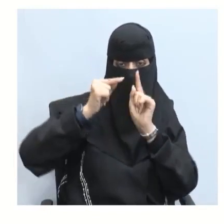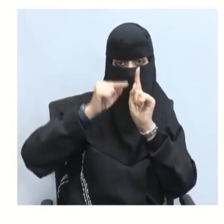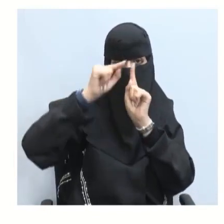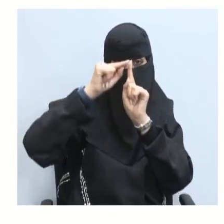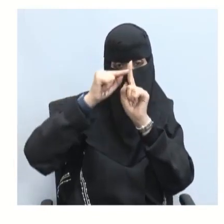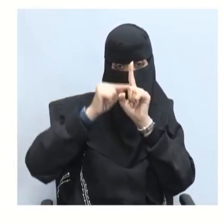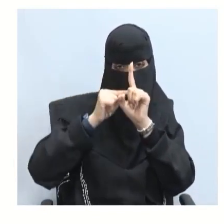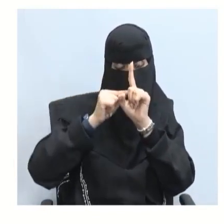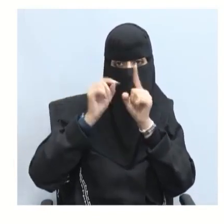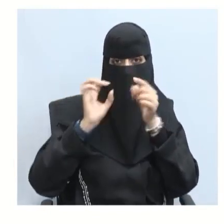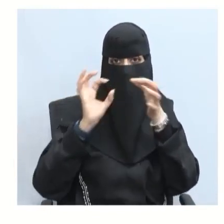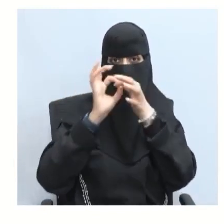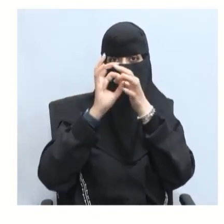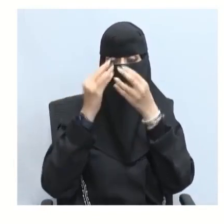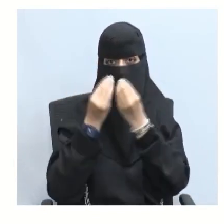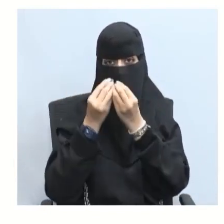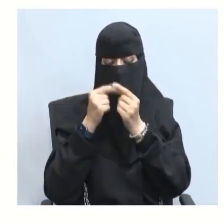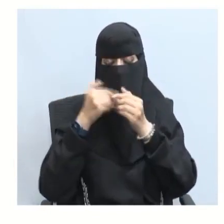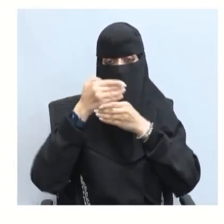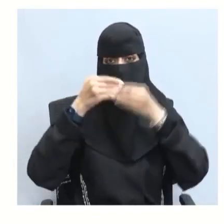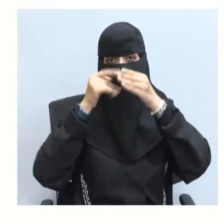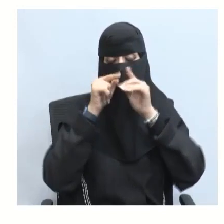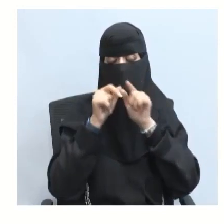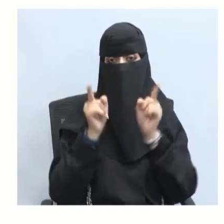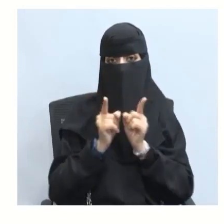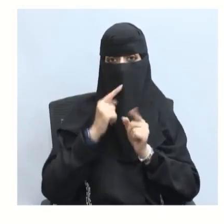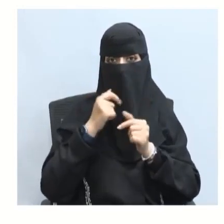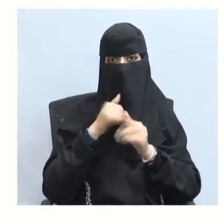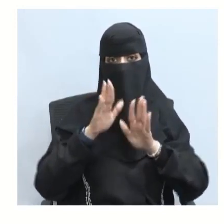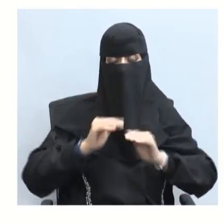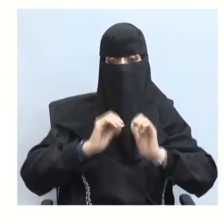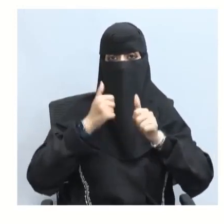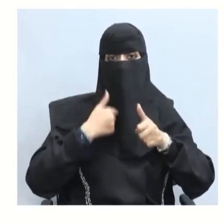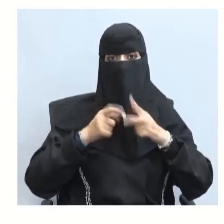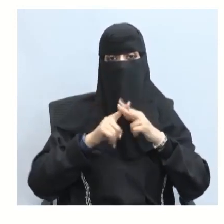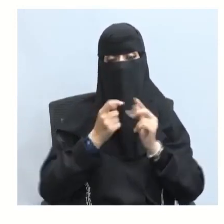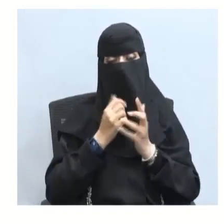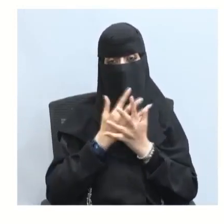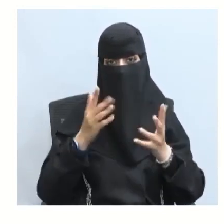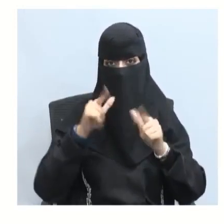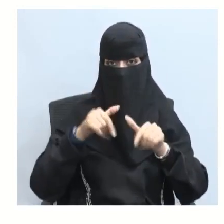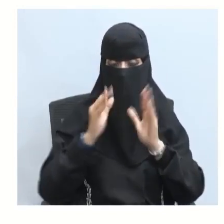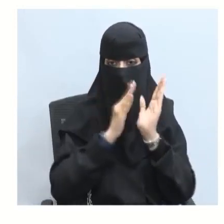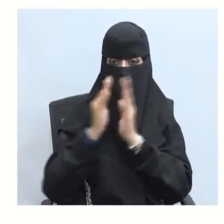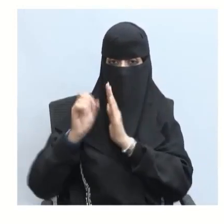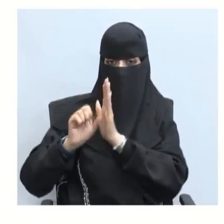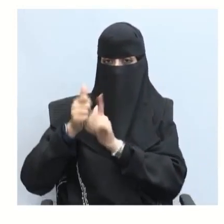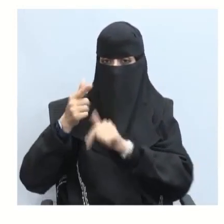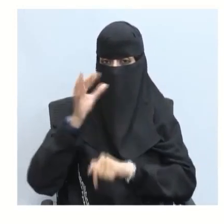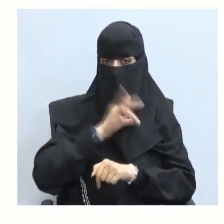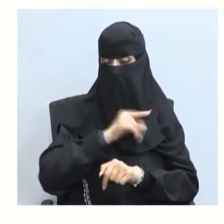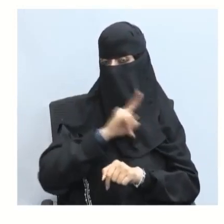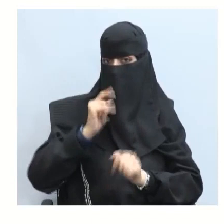وبترا كيب محدده تمكنوا من تصنيع الكثير من المواد الجديده والمفيده لكن لم